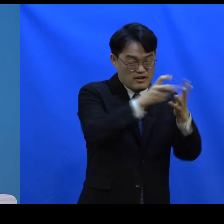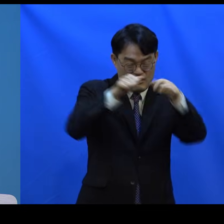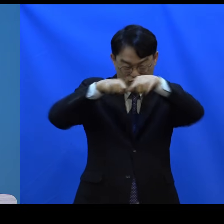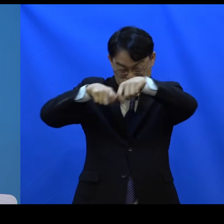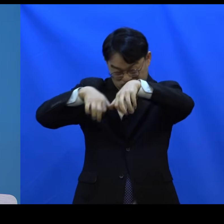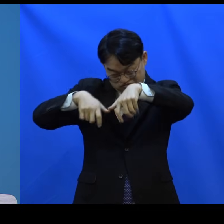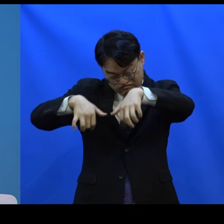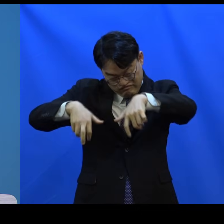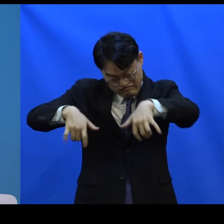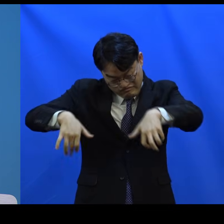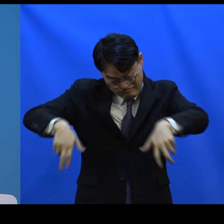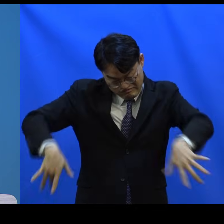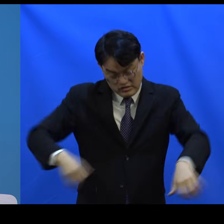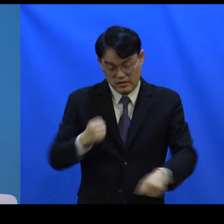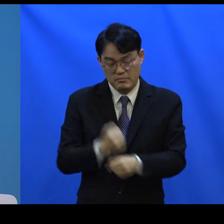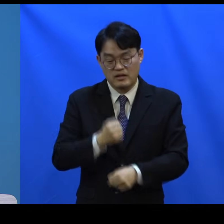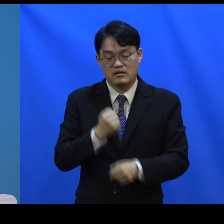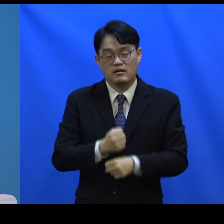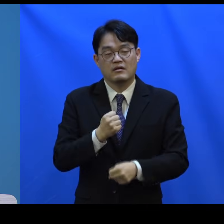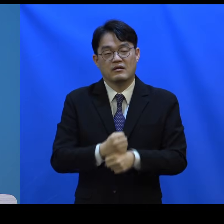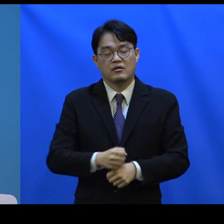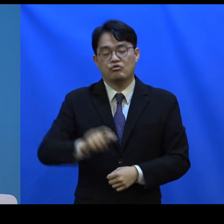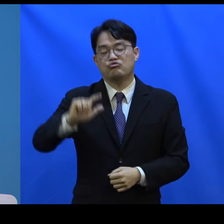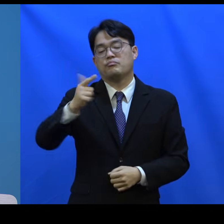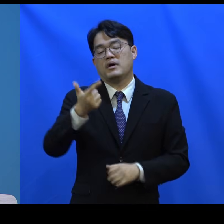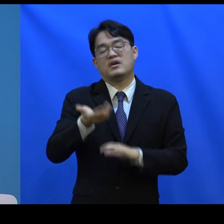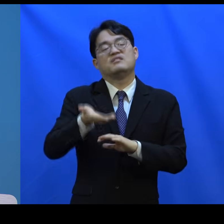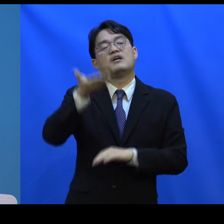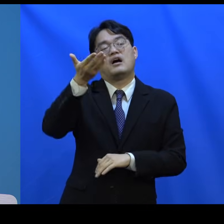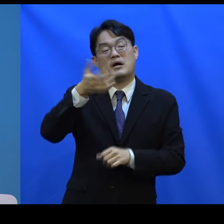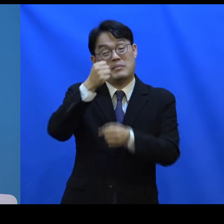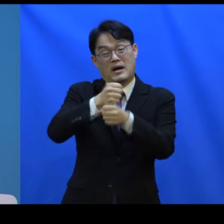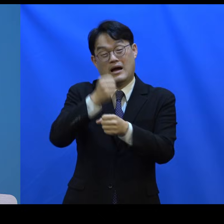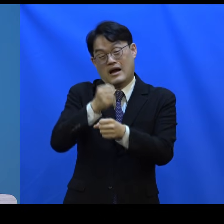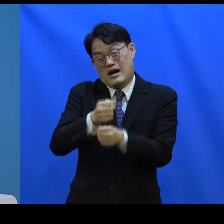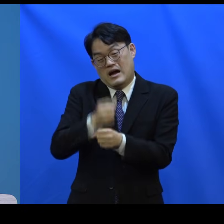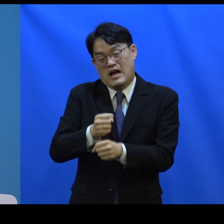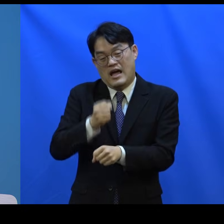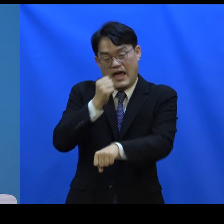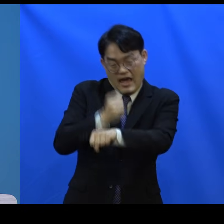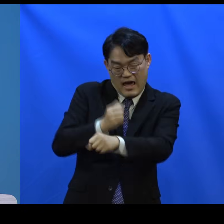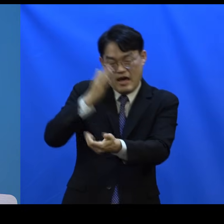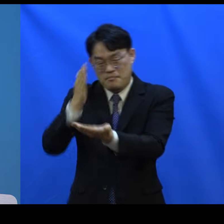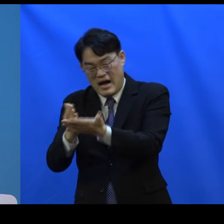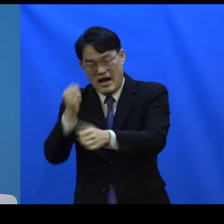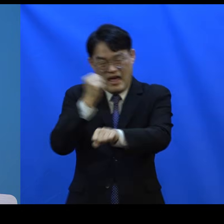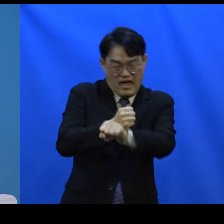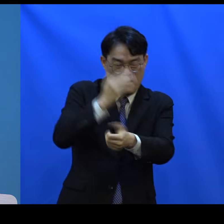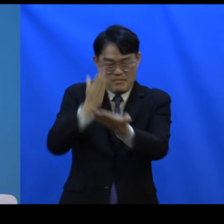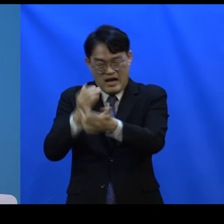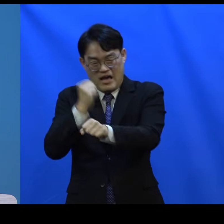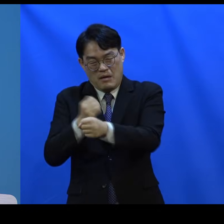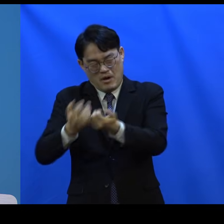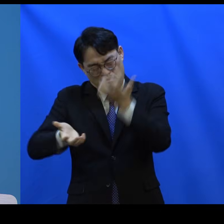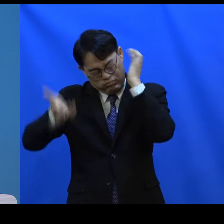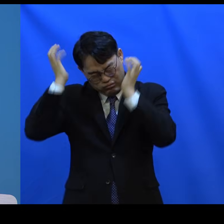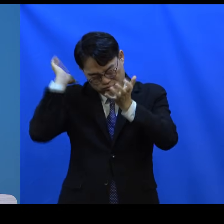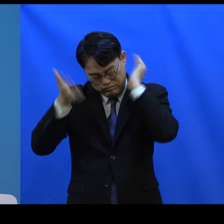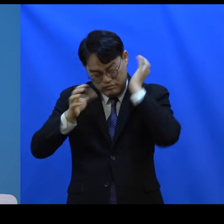계명 248개. 하라, 하지 말라, 이제 이런 거에 관련된 것들을 막